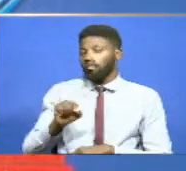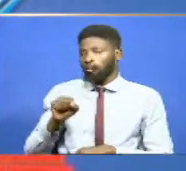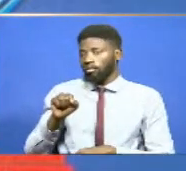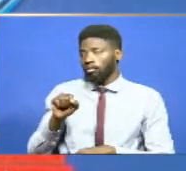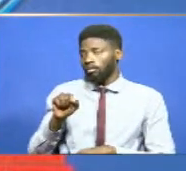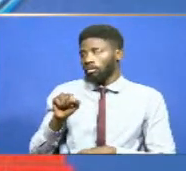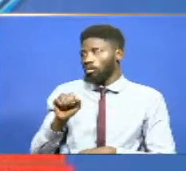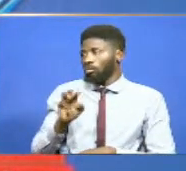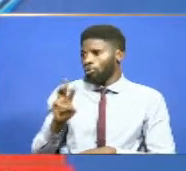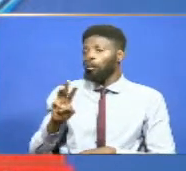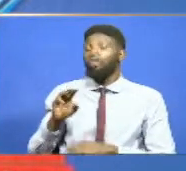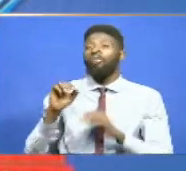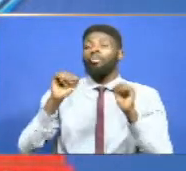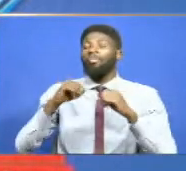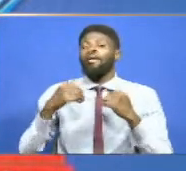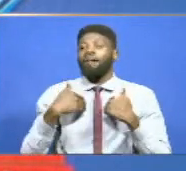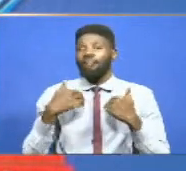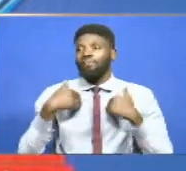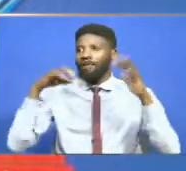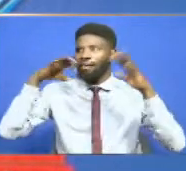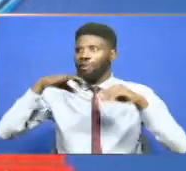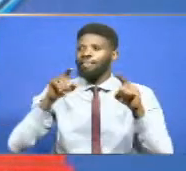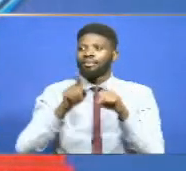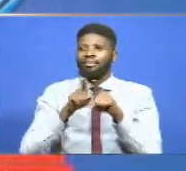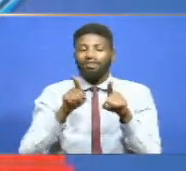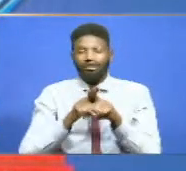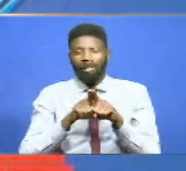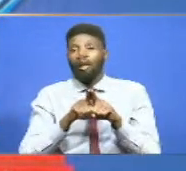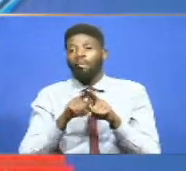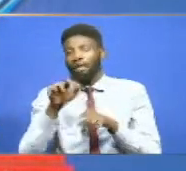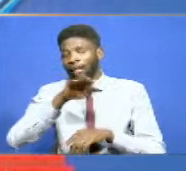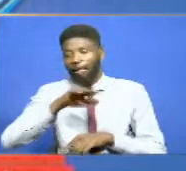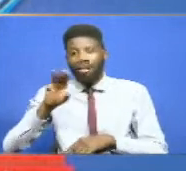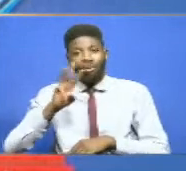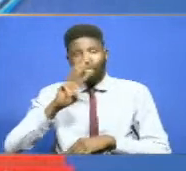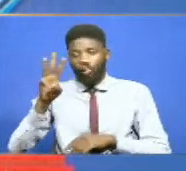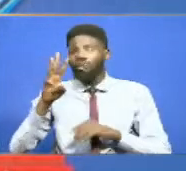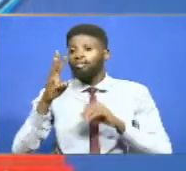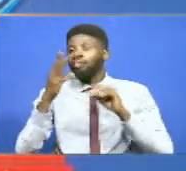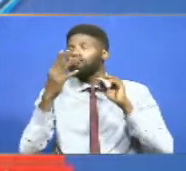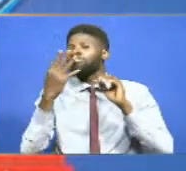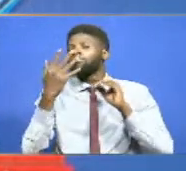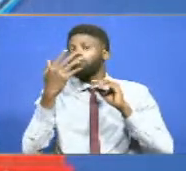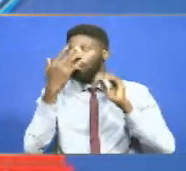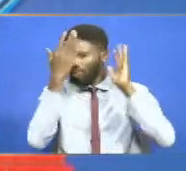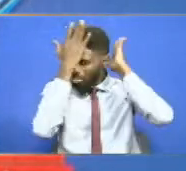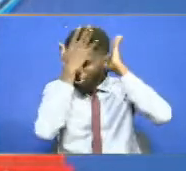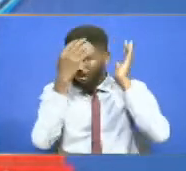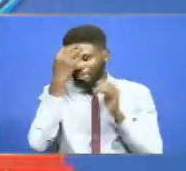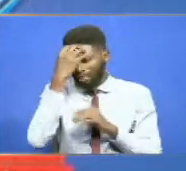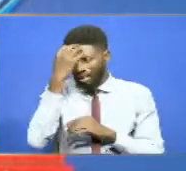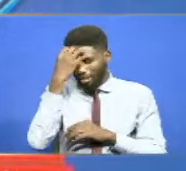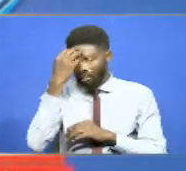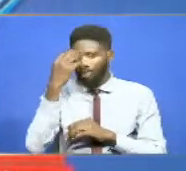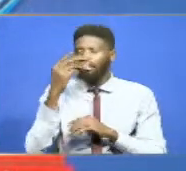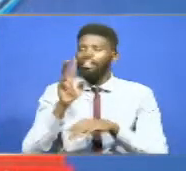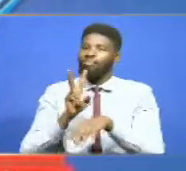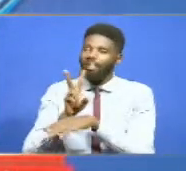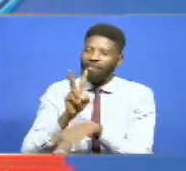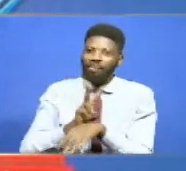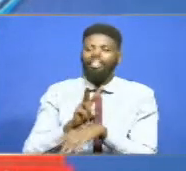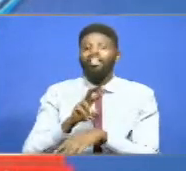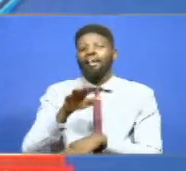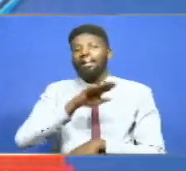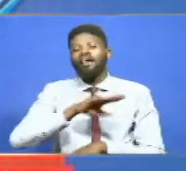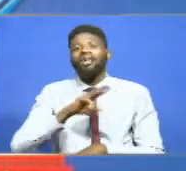sehemu za magharibi mwa nchi, tukianzia na sehemu za Kakamega, Kitale, Vihiga, hadi katika sehemu za ziwa Victoria, maeneo ya bonde la ufa